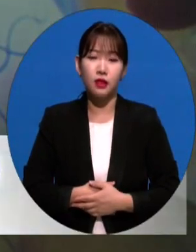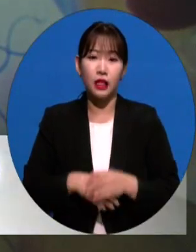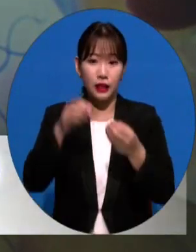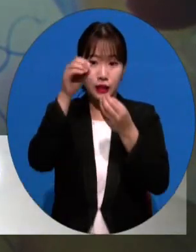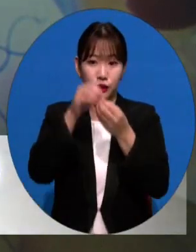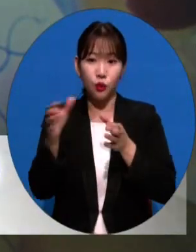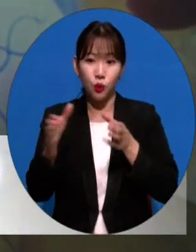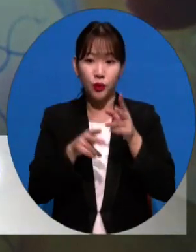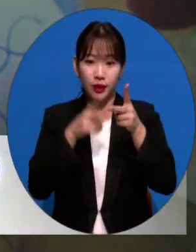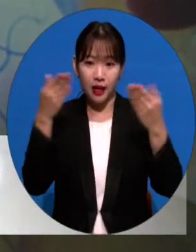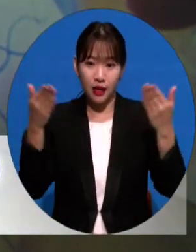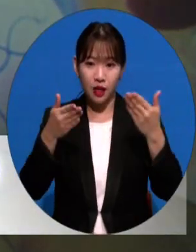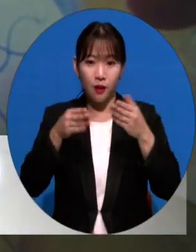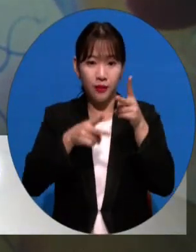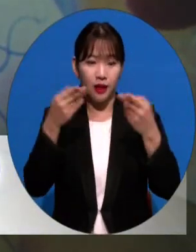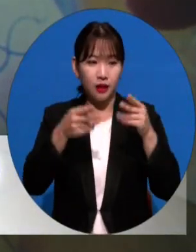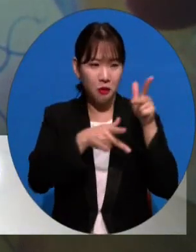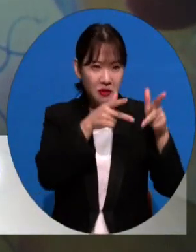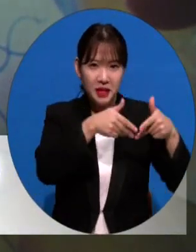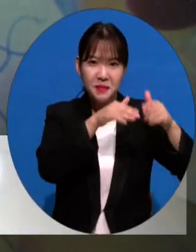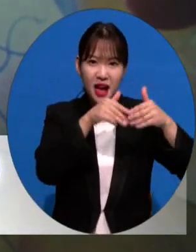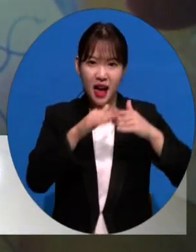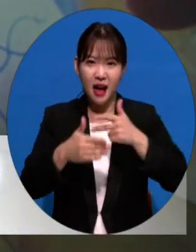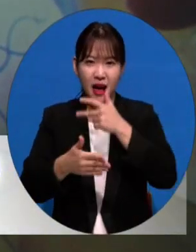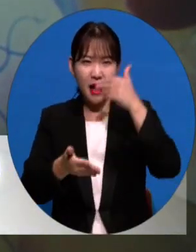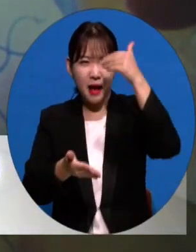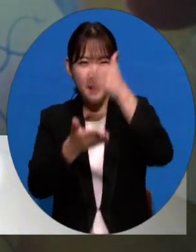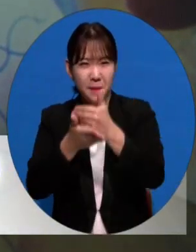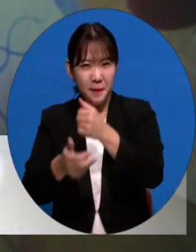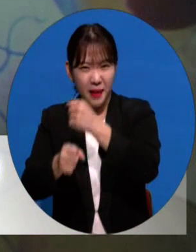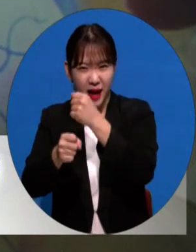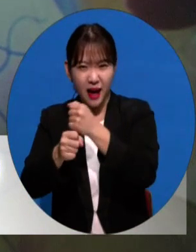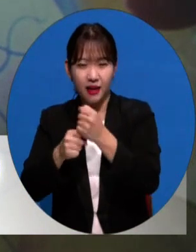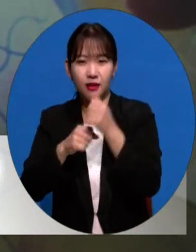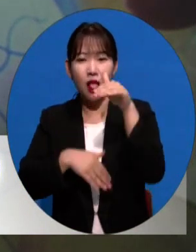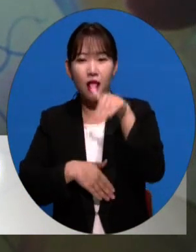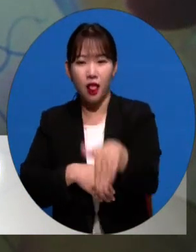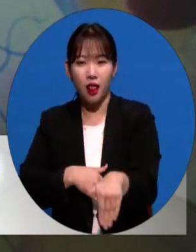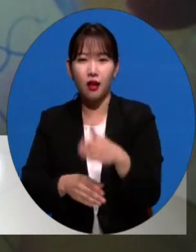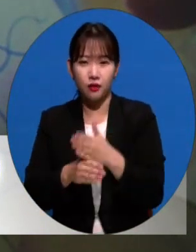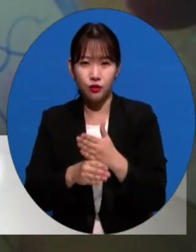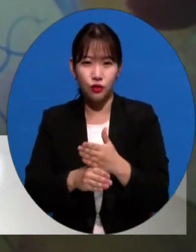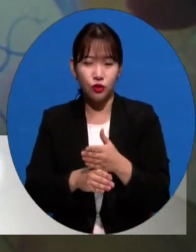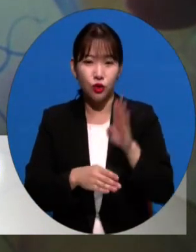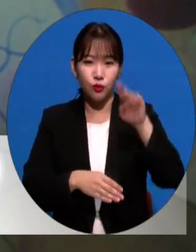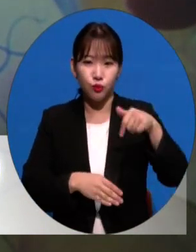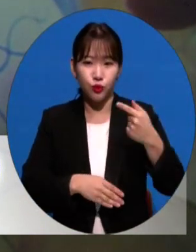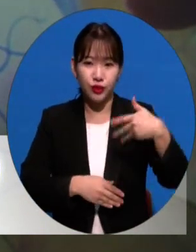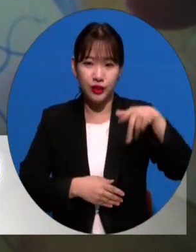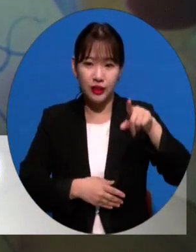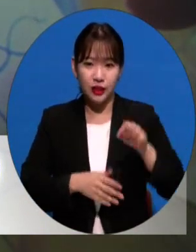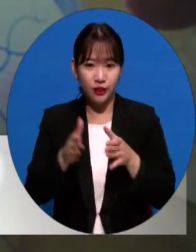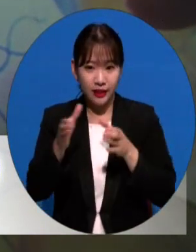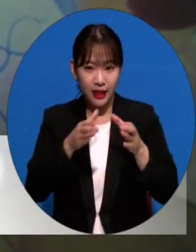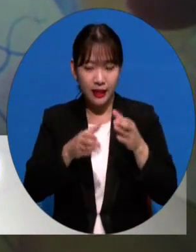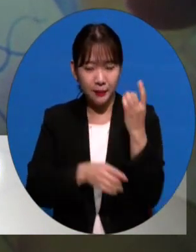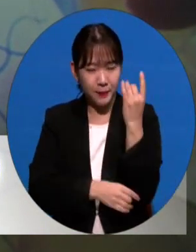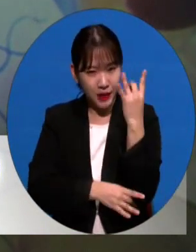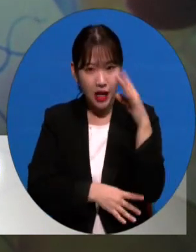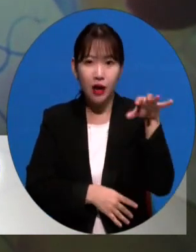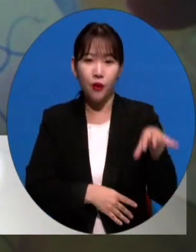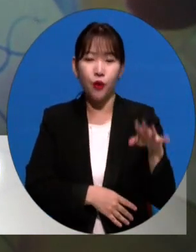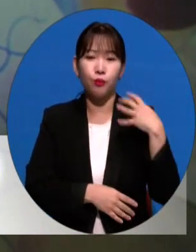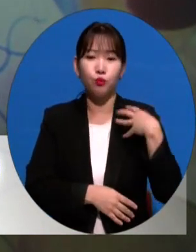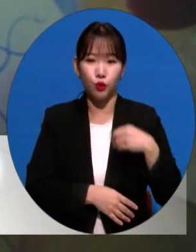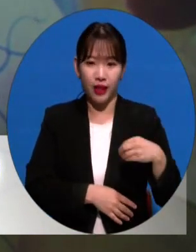전통 도자 산업이 산업화와 대량 생산으로 쇠락의 길을 걷고 있는데요. 분청 사기의 본향인 무안과